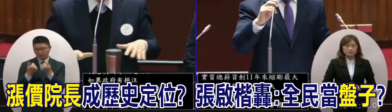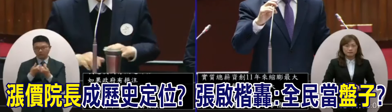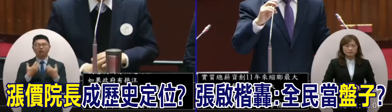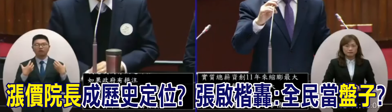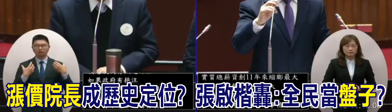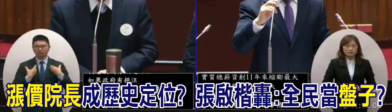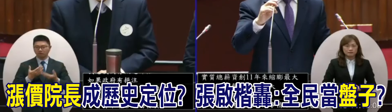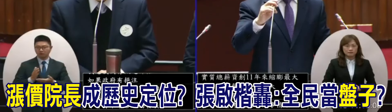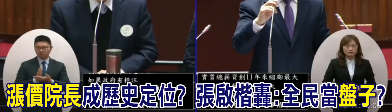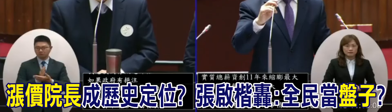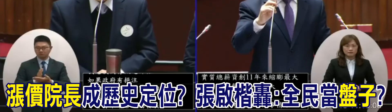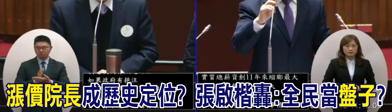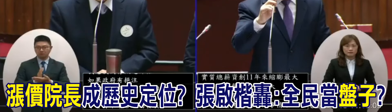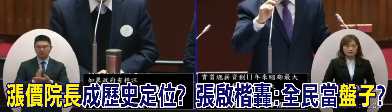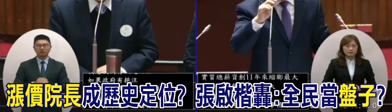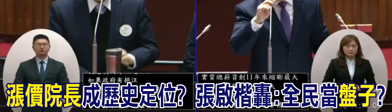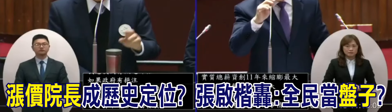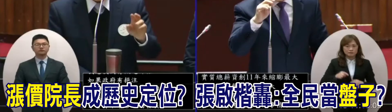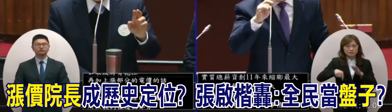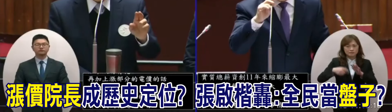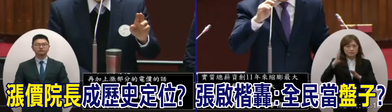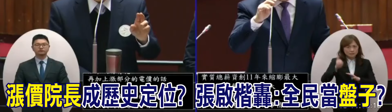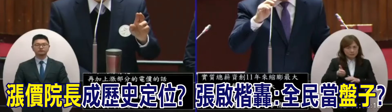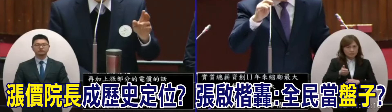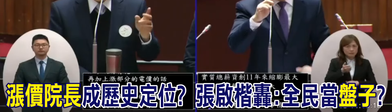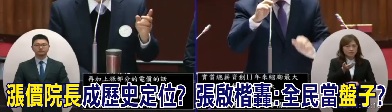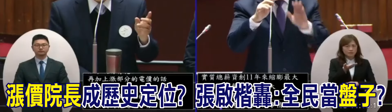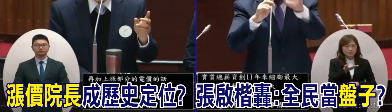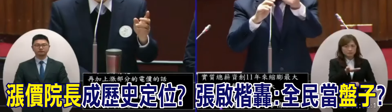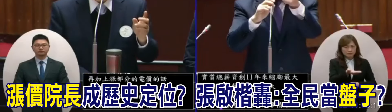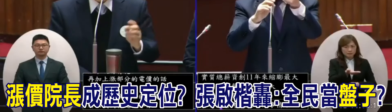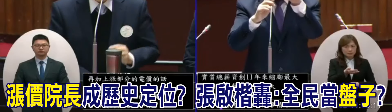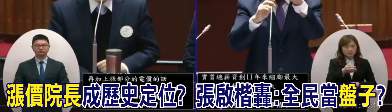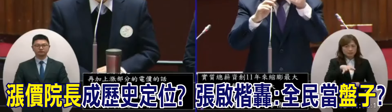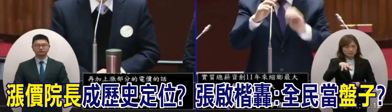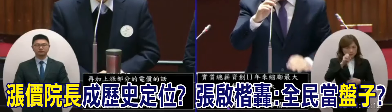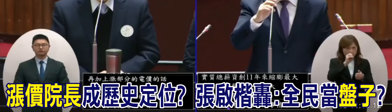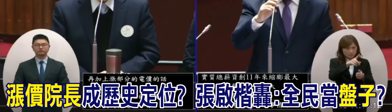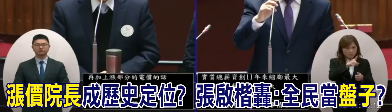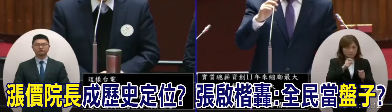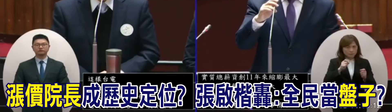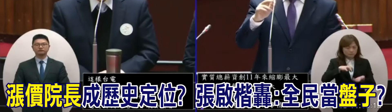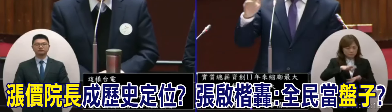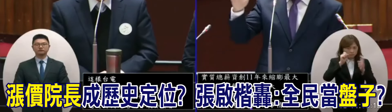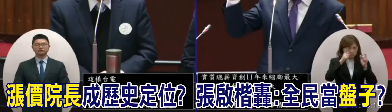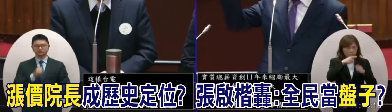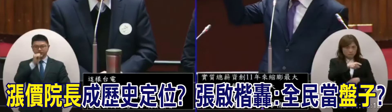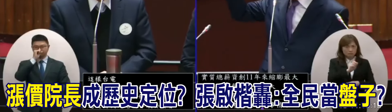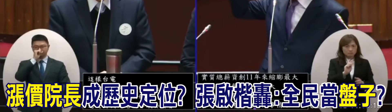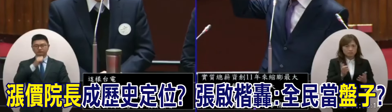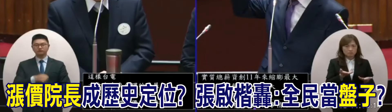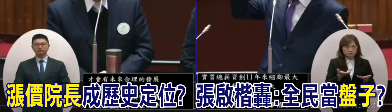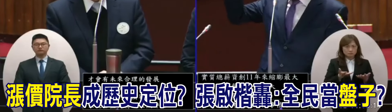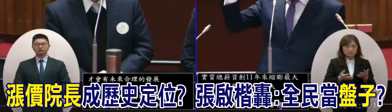情况来做评估。 那院长，我给你先看，院长先给你看，我先提醒你一件事情好不好？ 好。